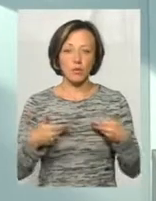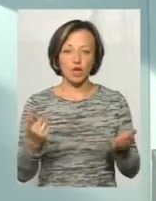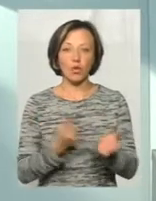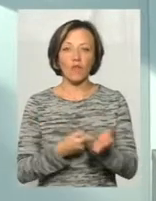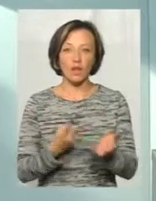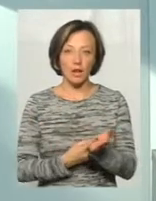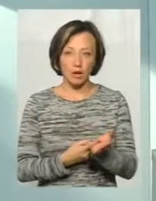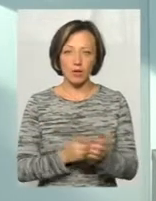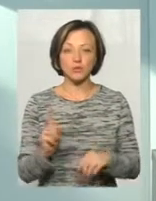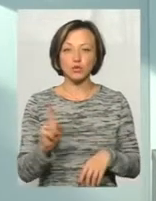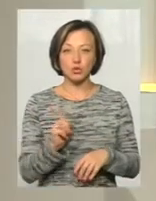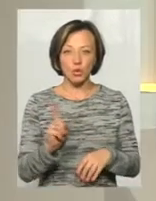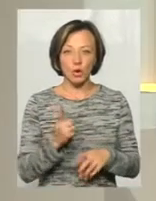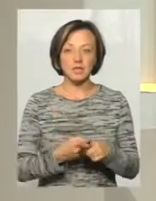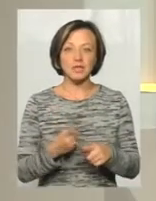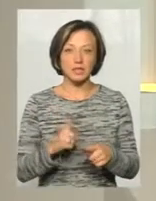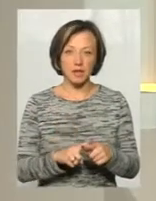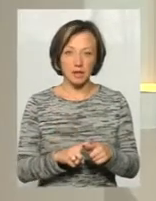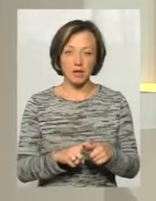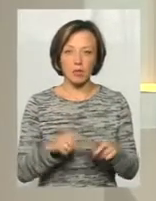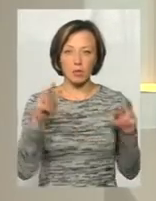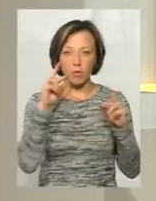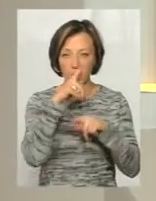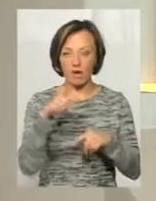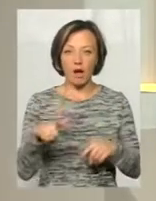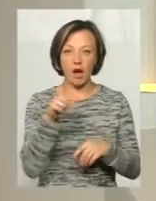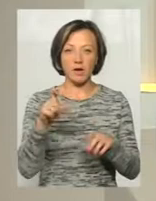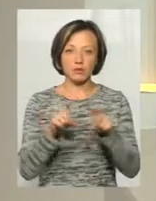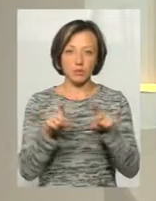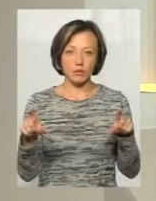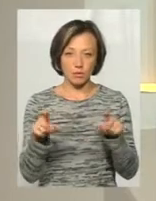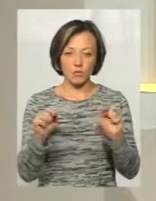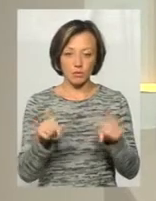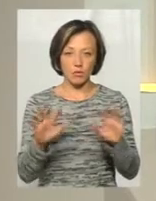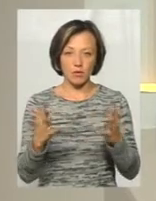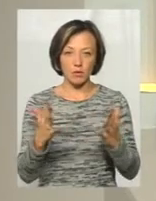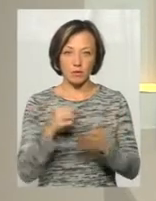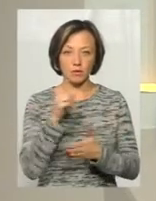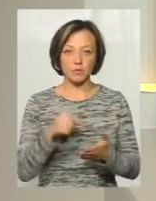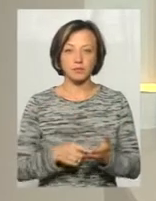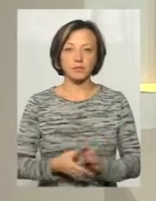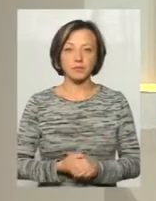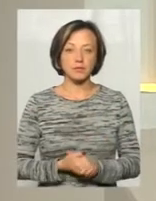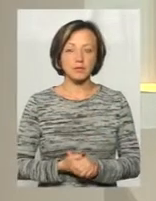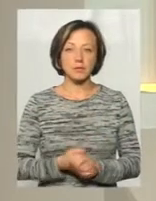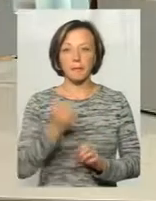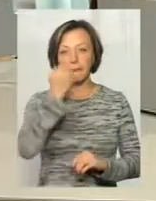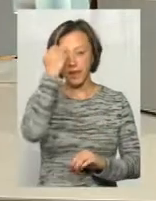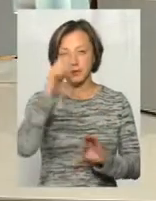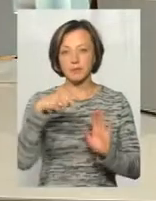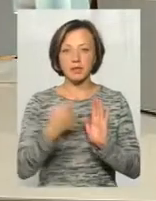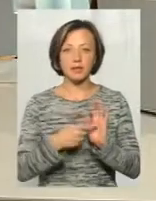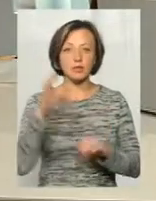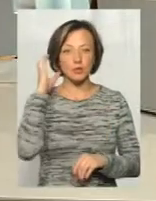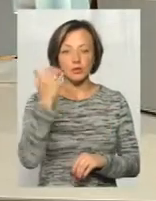докажемо, що це помилка газконтори в даному випадку. Дякую. Дякую вам, пані Алло. Ми почули